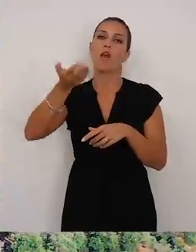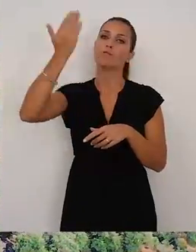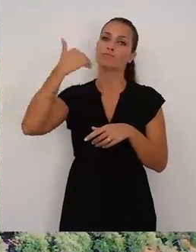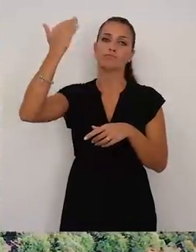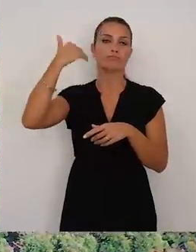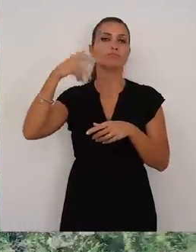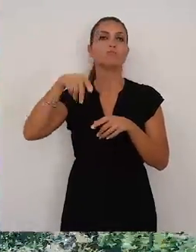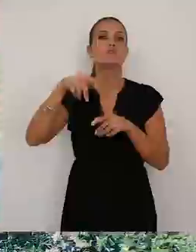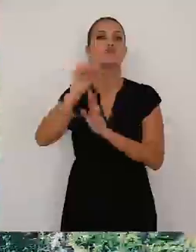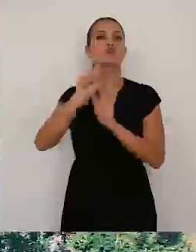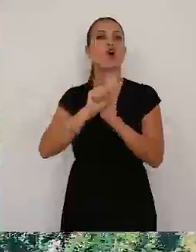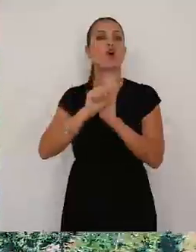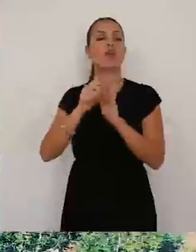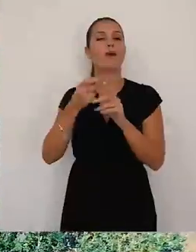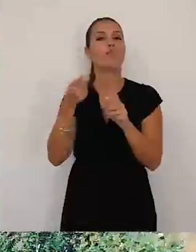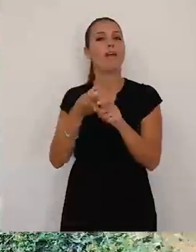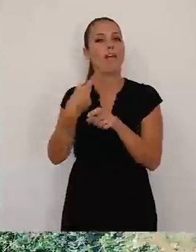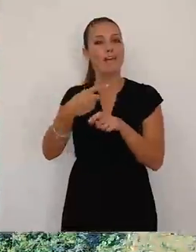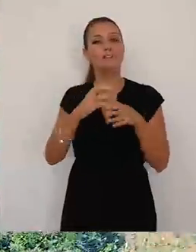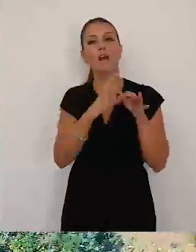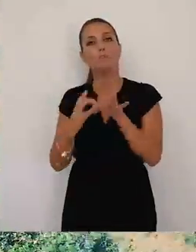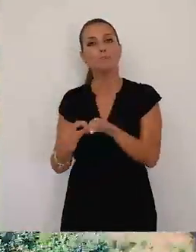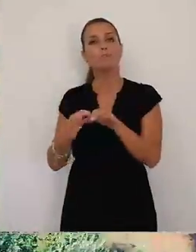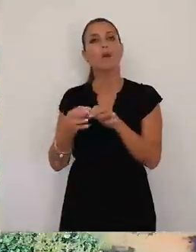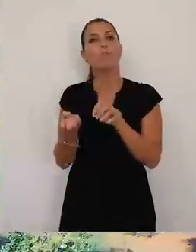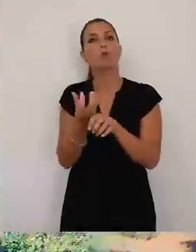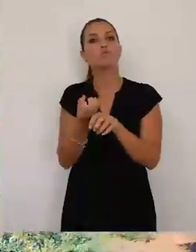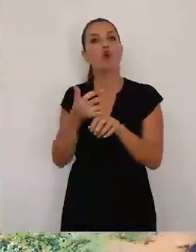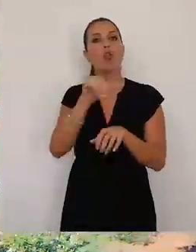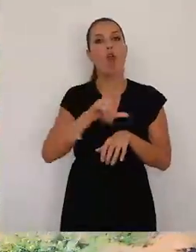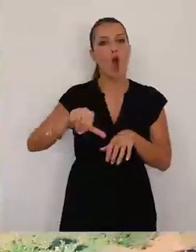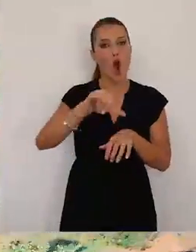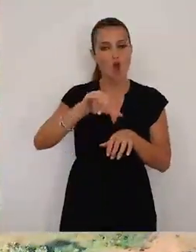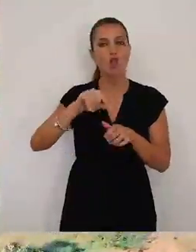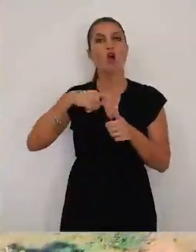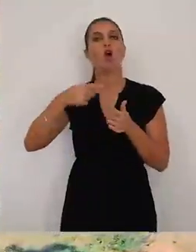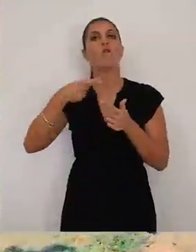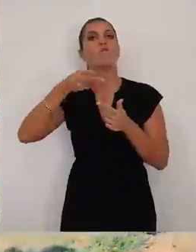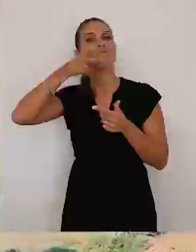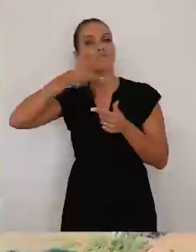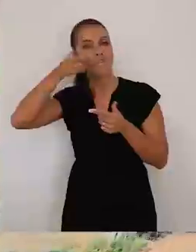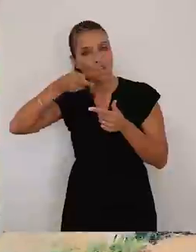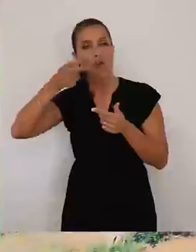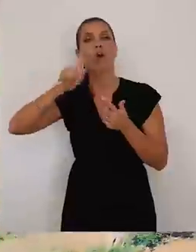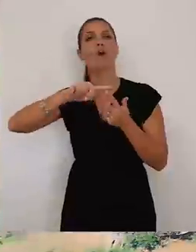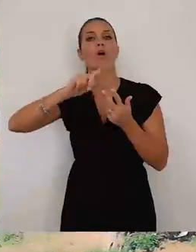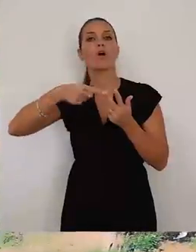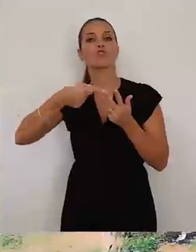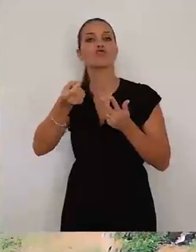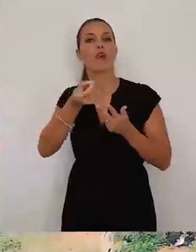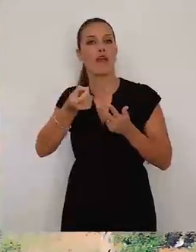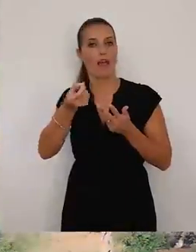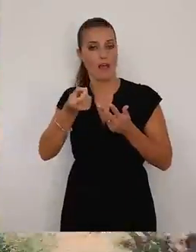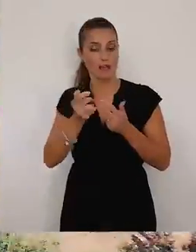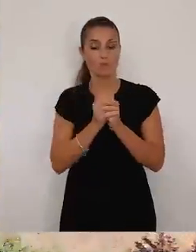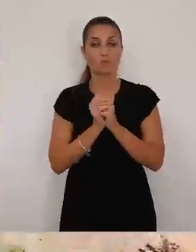paese, fortemente legata alla vocazione agricola, in particolare nella produzione dell'olio, del vino e dei prodotti